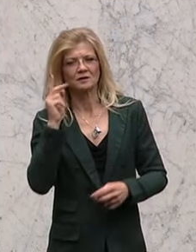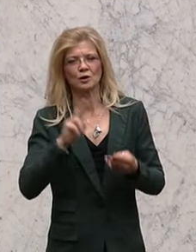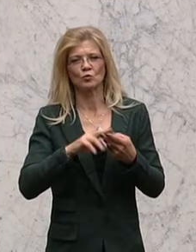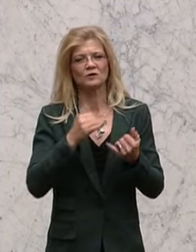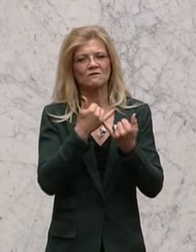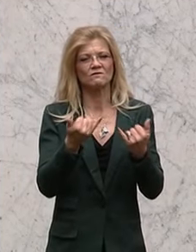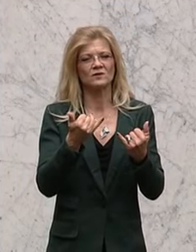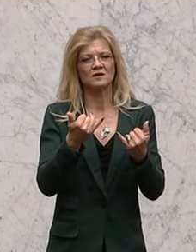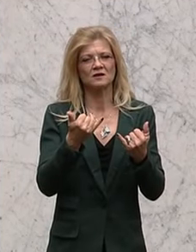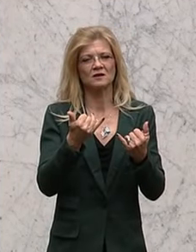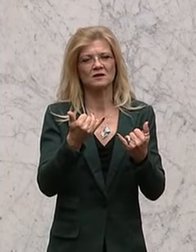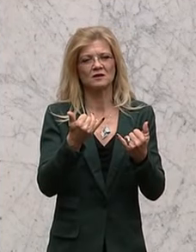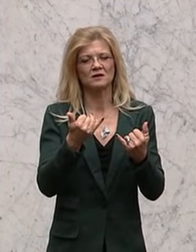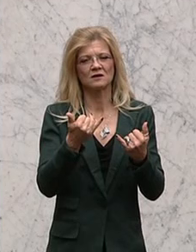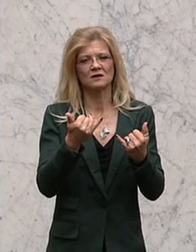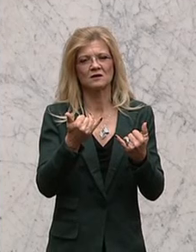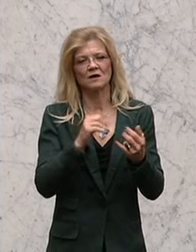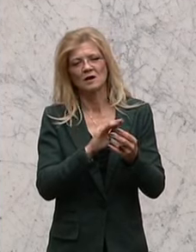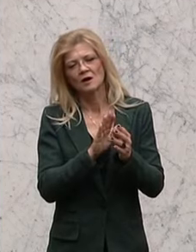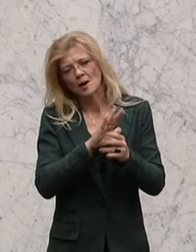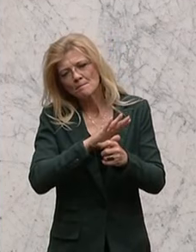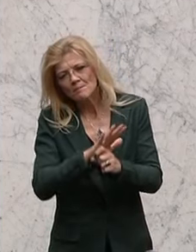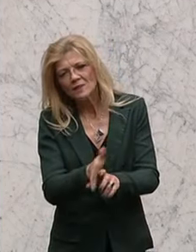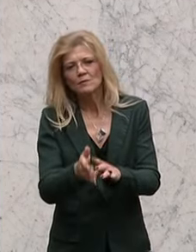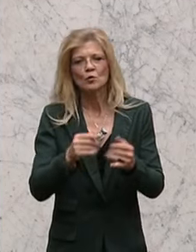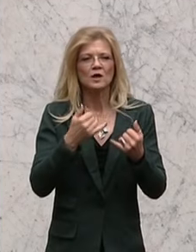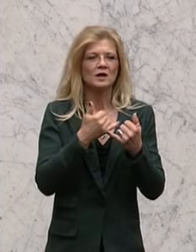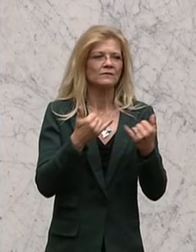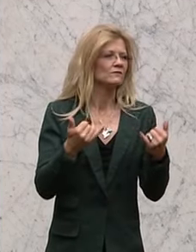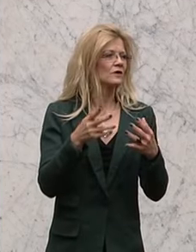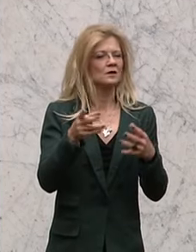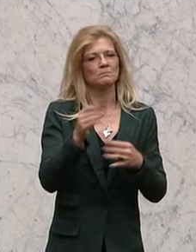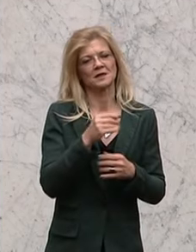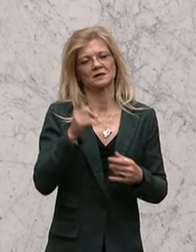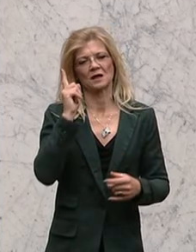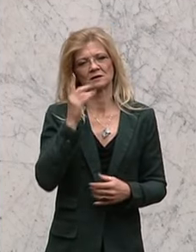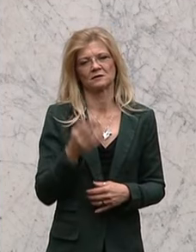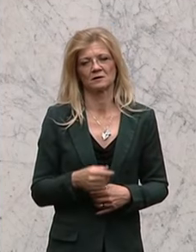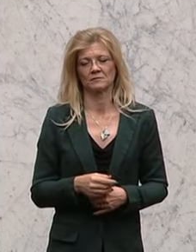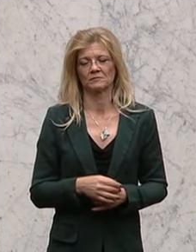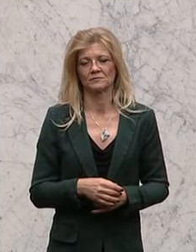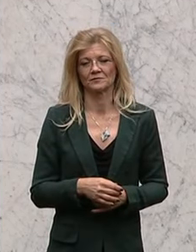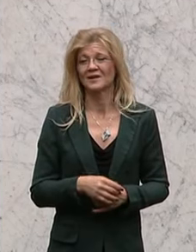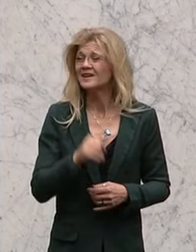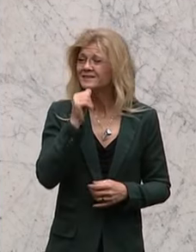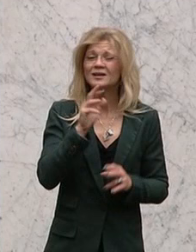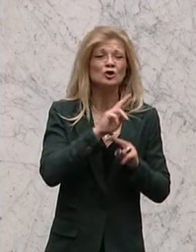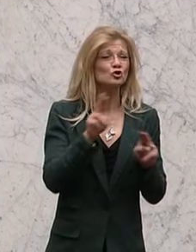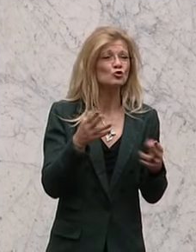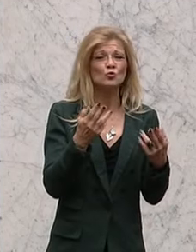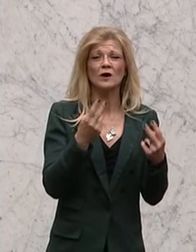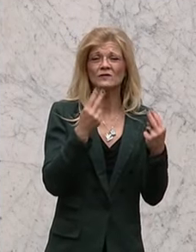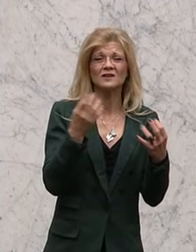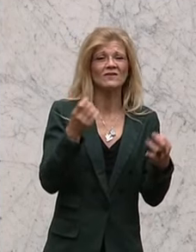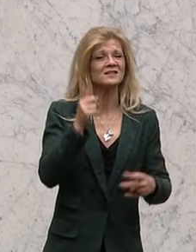Handy. Wir haben uns aus dem Grund das nicht leicht gemacht, weil es geht nicht nur darum, was ein Handy heutzutage schon alles kann,